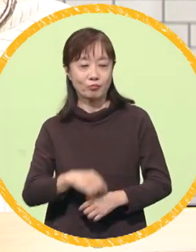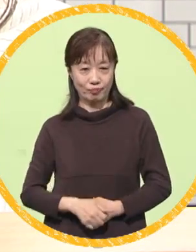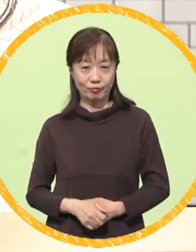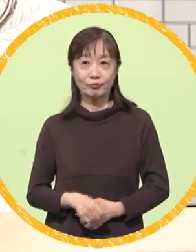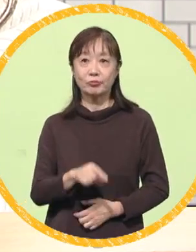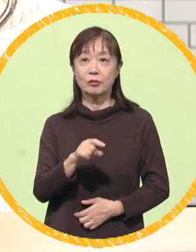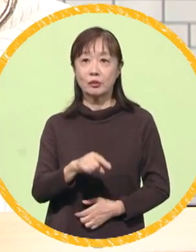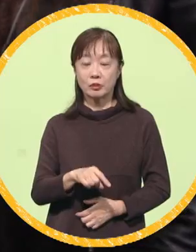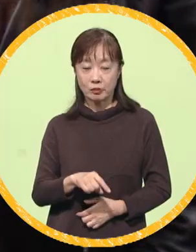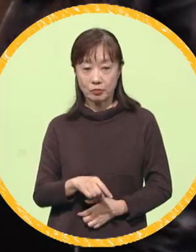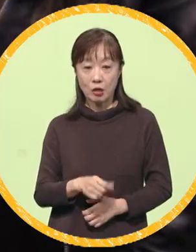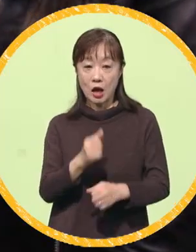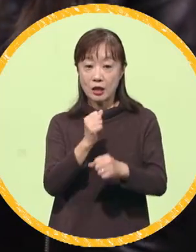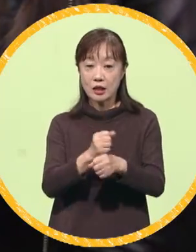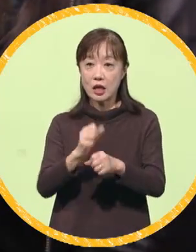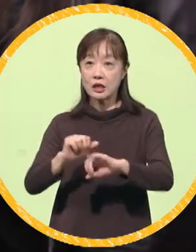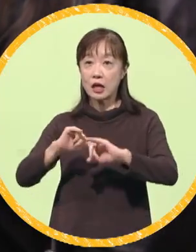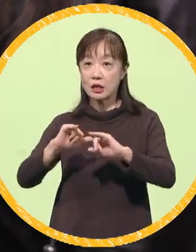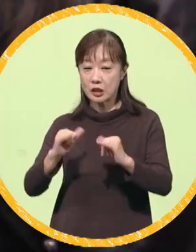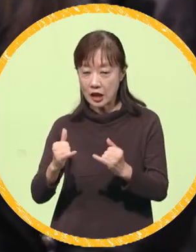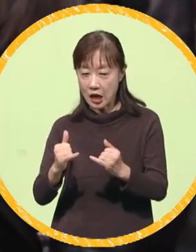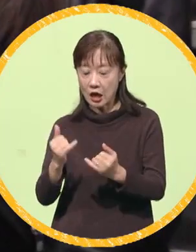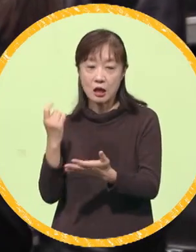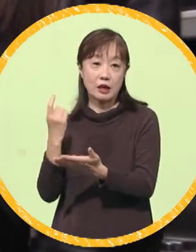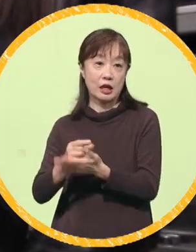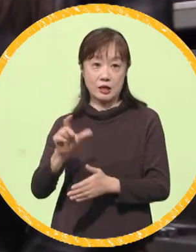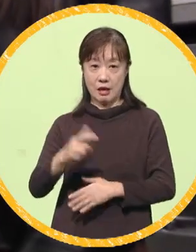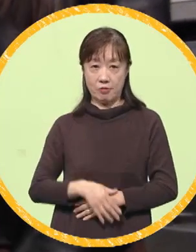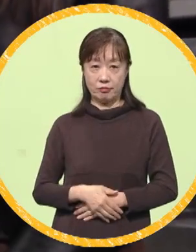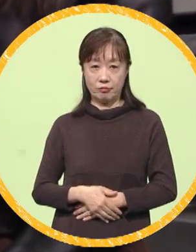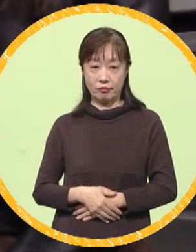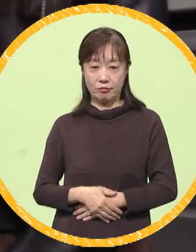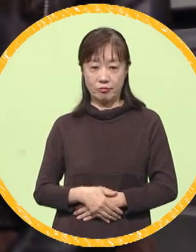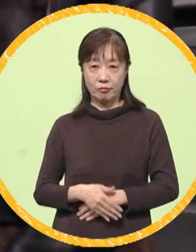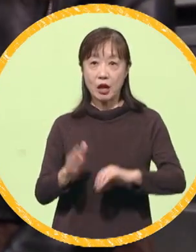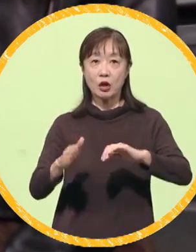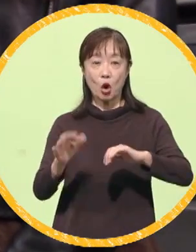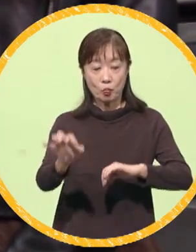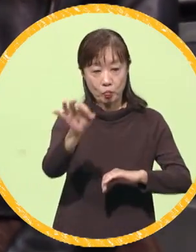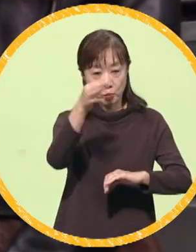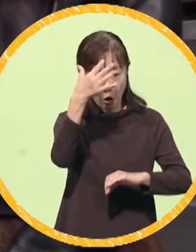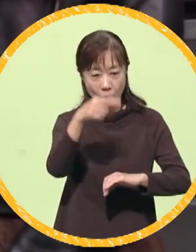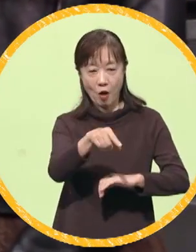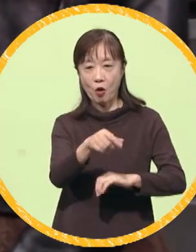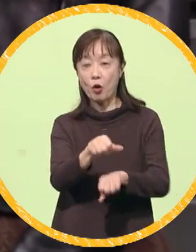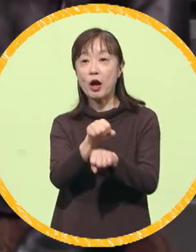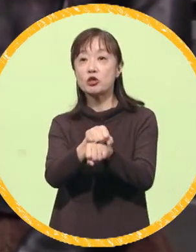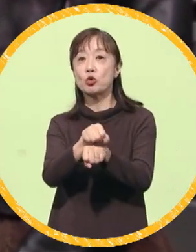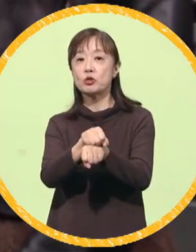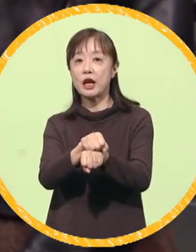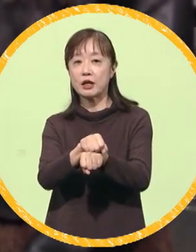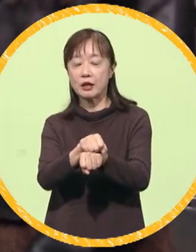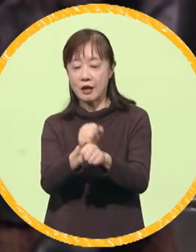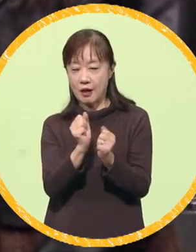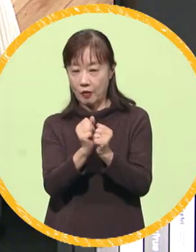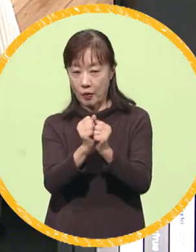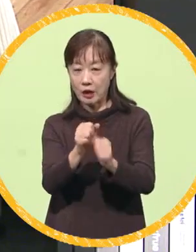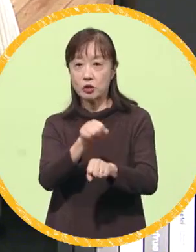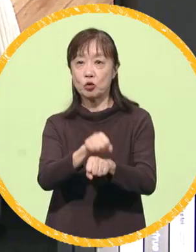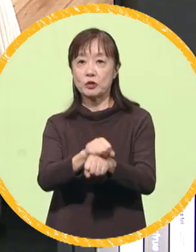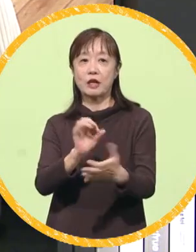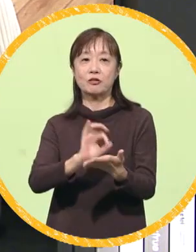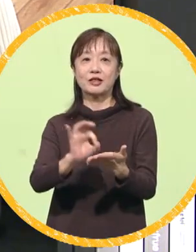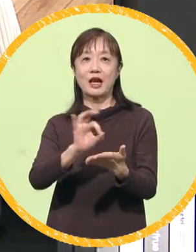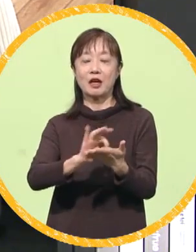なくても、うん、料理目線、料理人目線からでも、うん、やっぱりこだわり抜いた食材を使うことが、うん、シェフの、 ね、それだけ美味